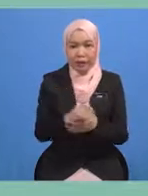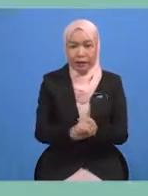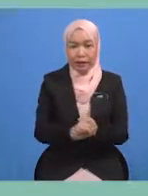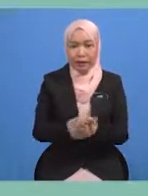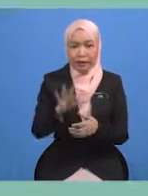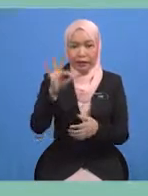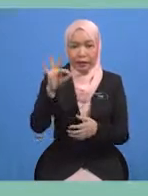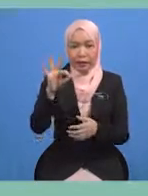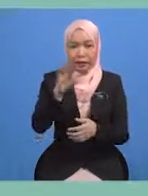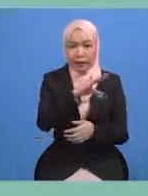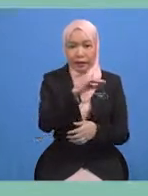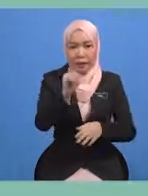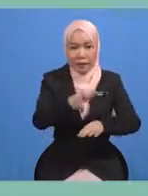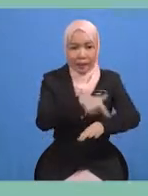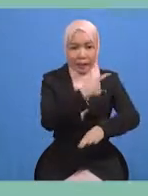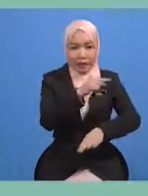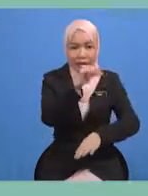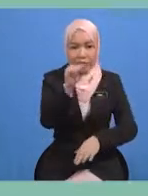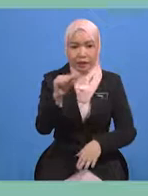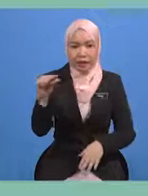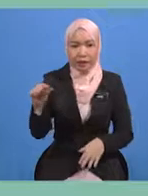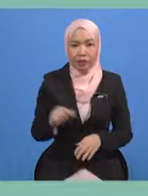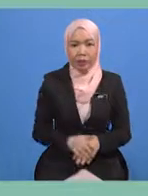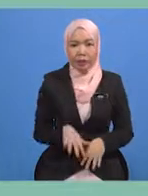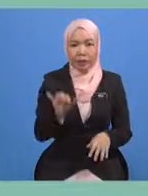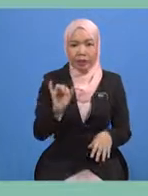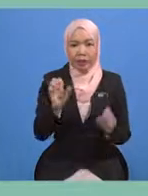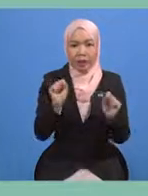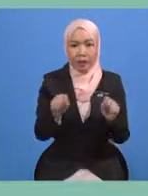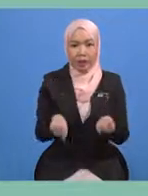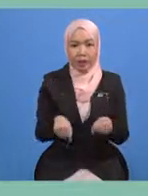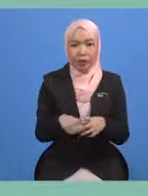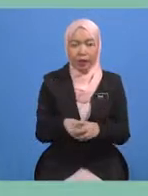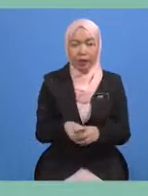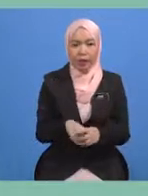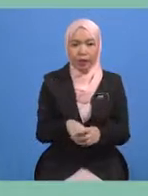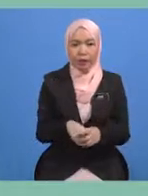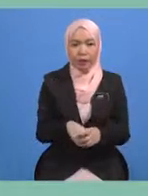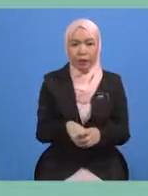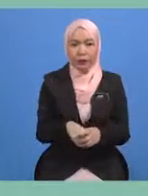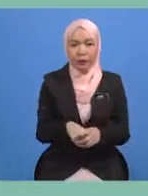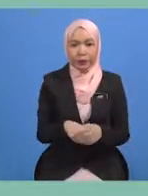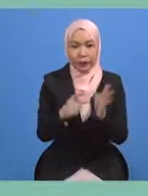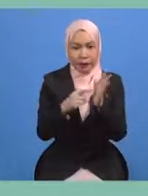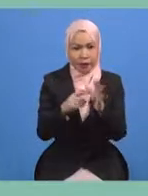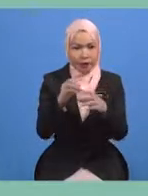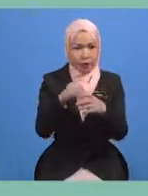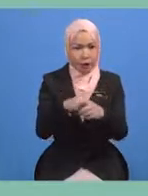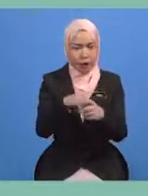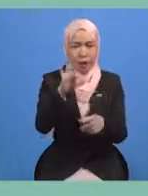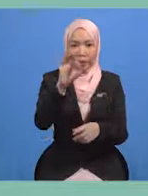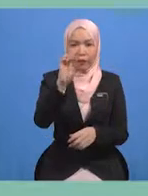dan panjang gelombang yang boleh diwakili oleh formula yang